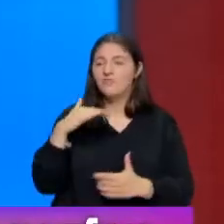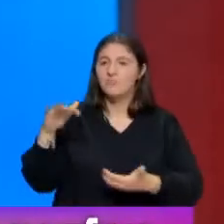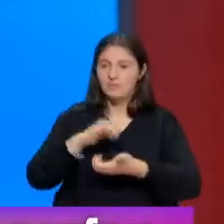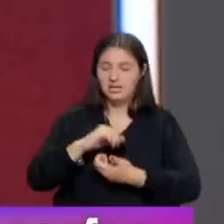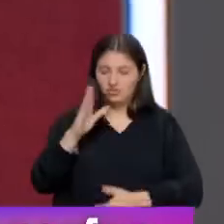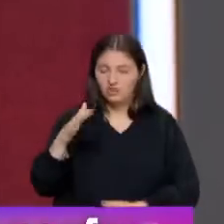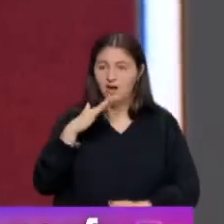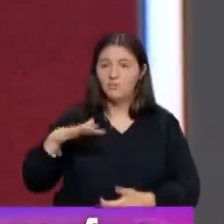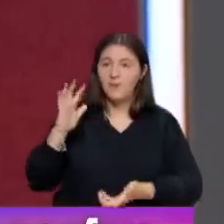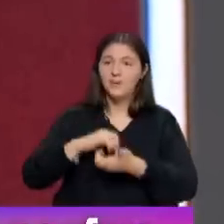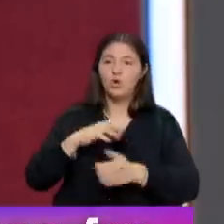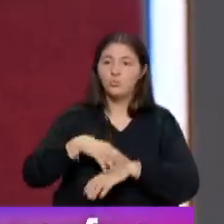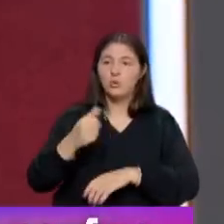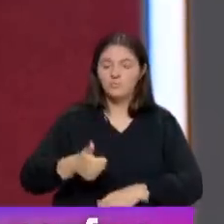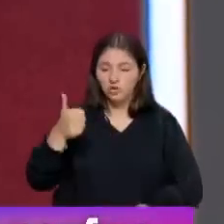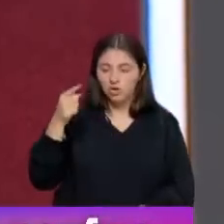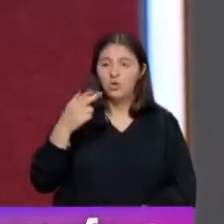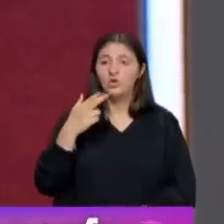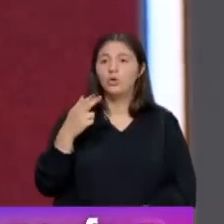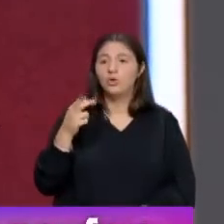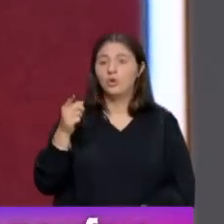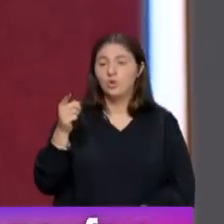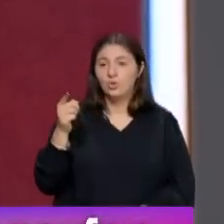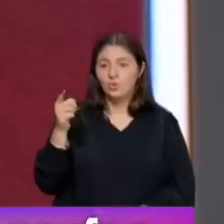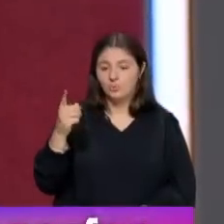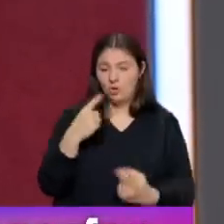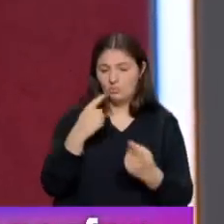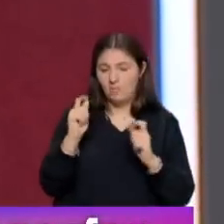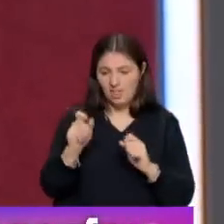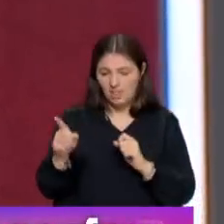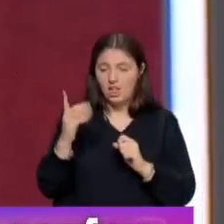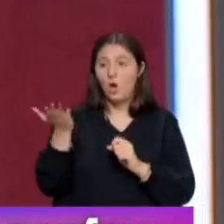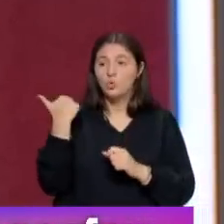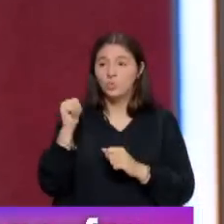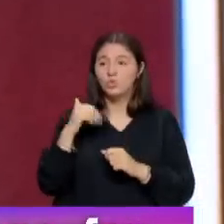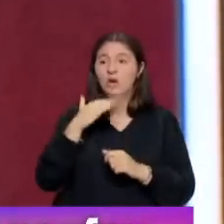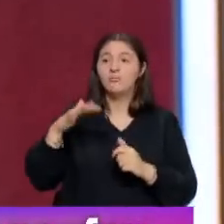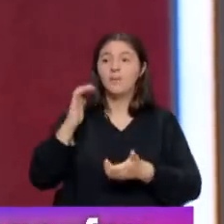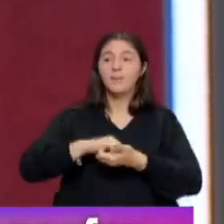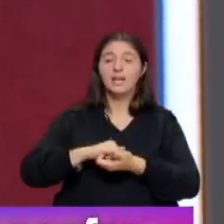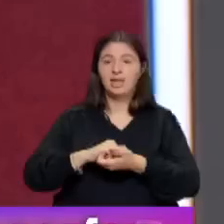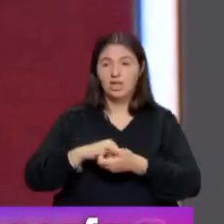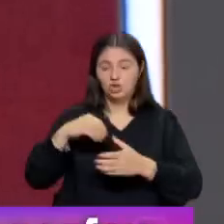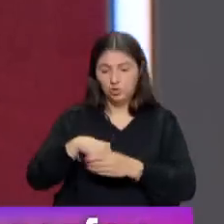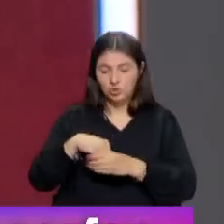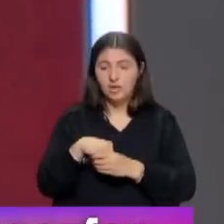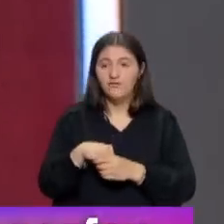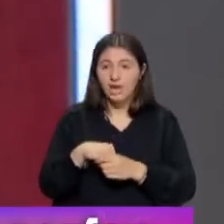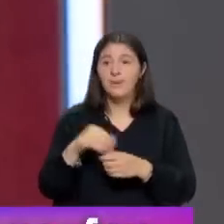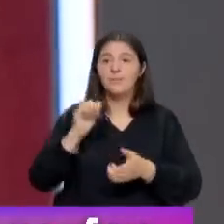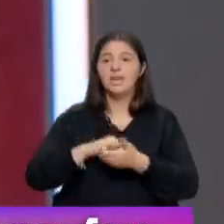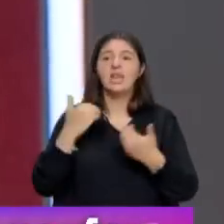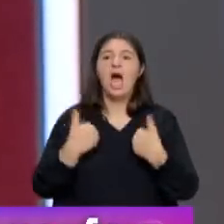Birliğine gideceğiz Avrupa Birliği Komisyon Başkanı ursul Avon derleyen bir konuşma yaptı önceki gün Avrupa Birliği birliğinde ve